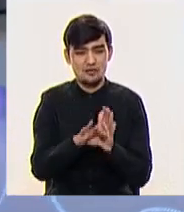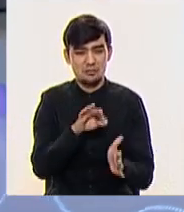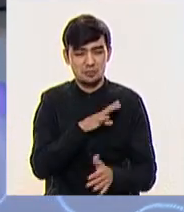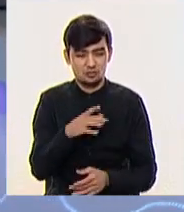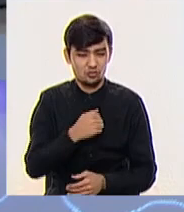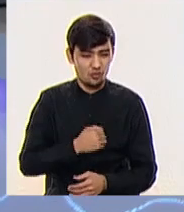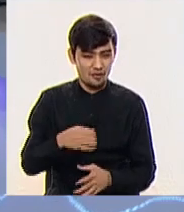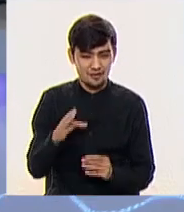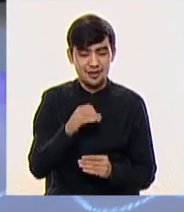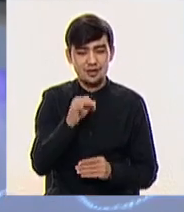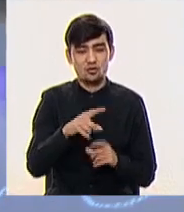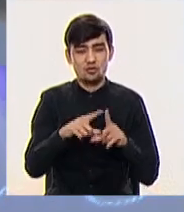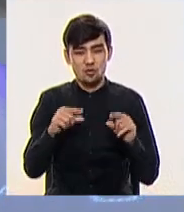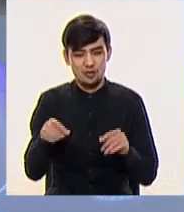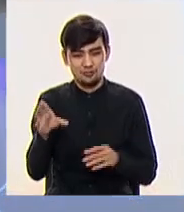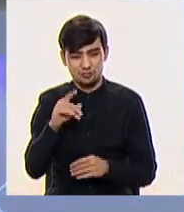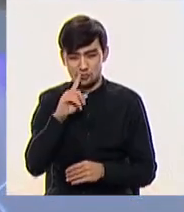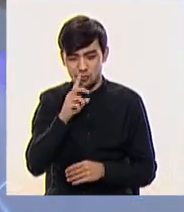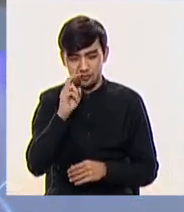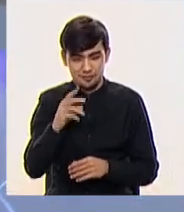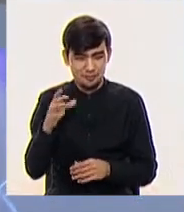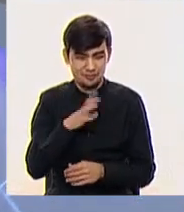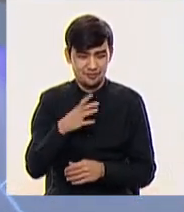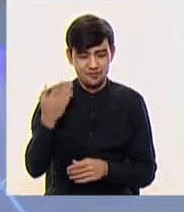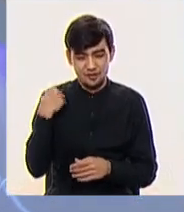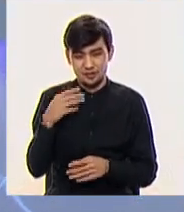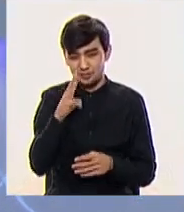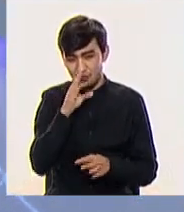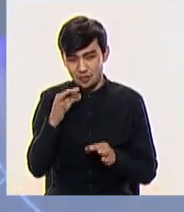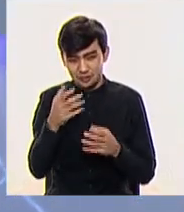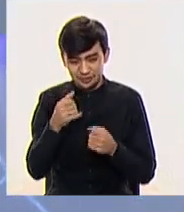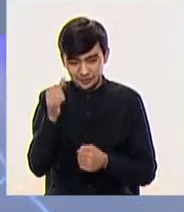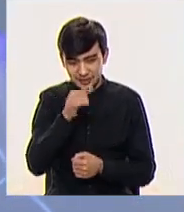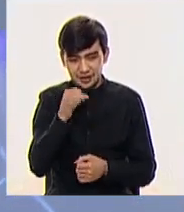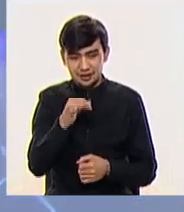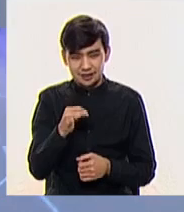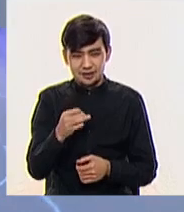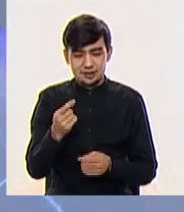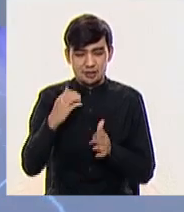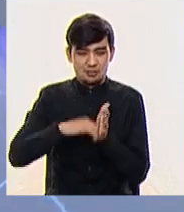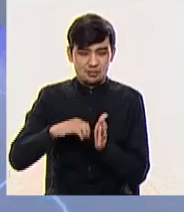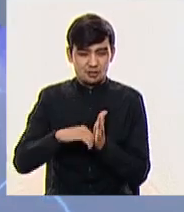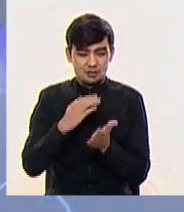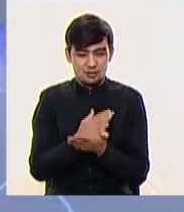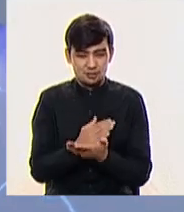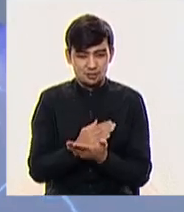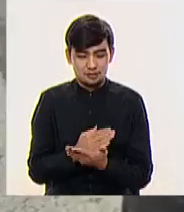Бұл аздай мектеп ұжымы жылдар бойы еңбекақылары мен әлеуметтік төлемдерінен ақша желініп келгенін